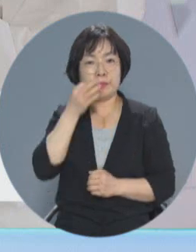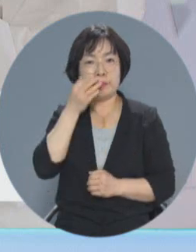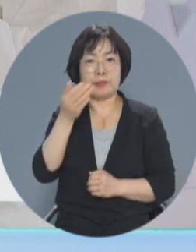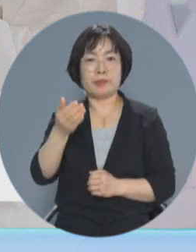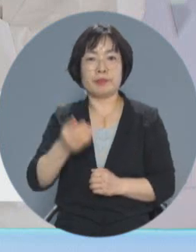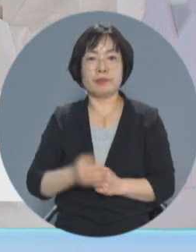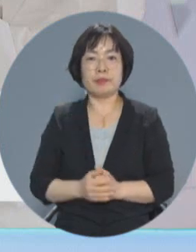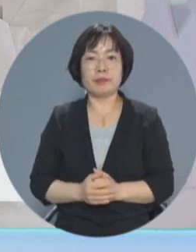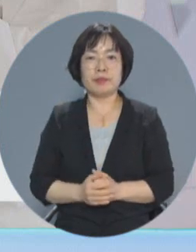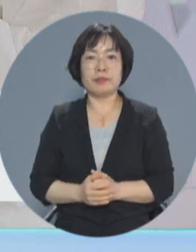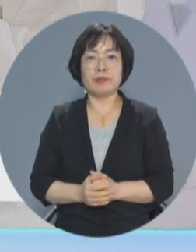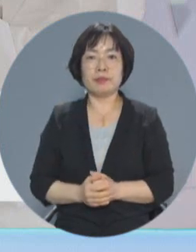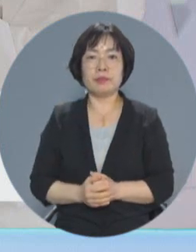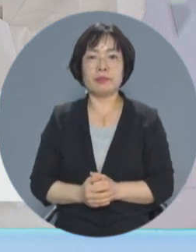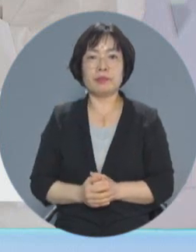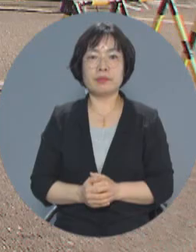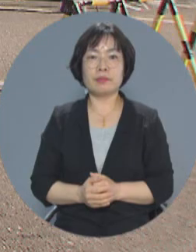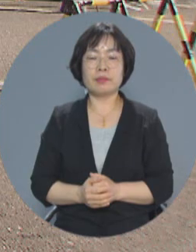기자가 취재했습니다.